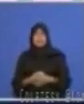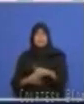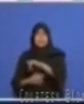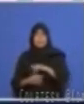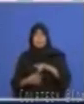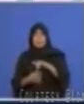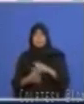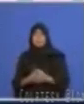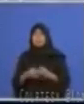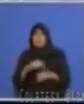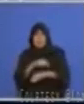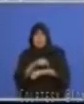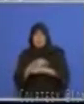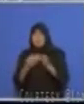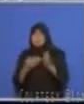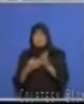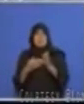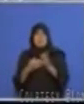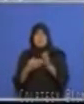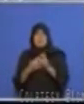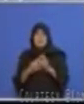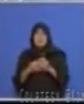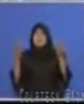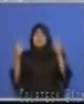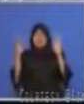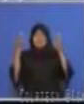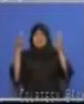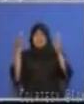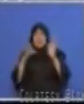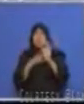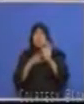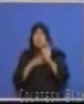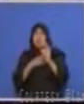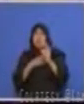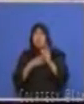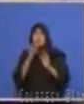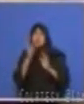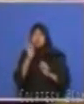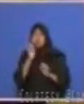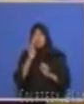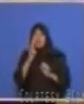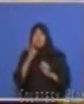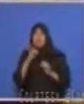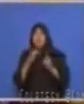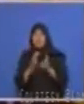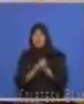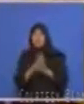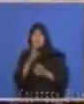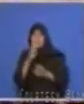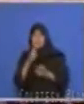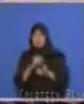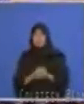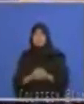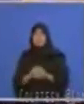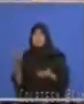habis Pak Azis kita Tepuk tangan untuk wakil gubernur nomor urut s dan kini saya akan